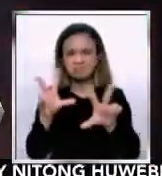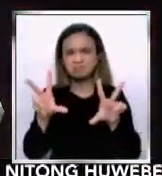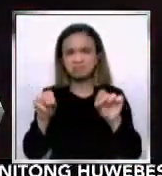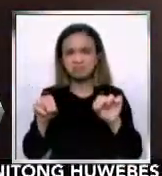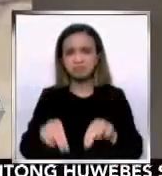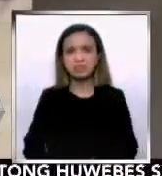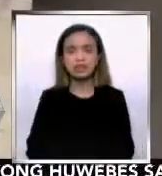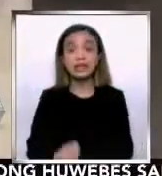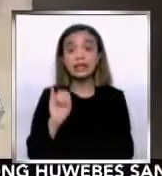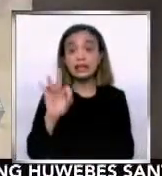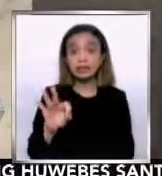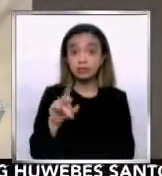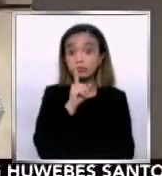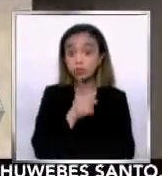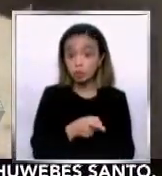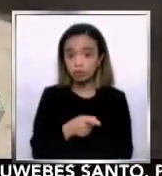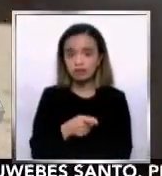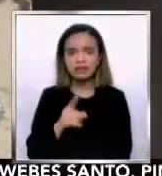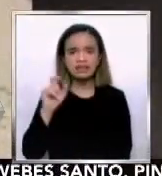naman po talaga dapat ganun.